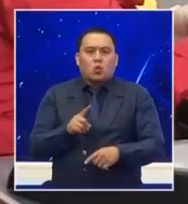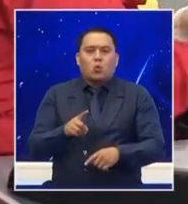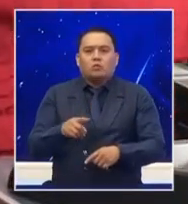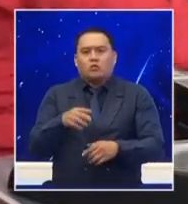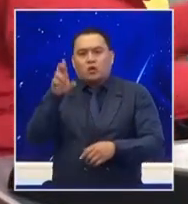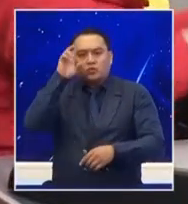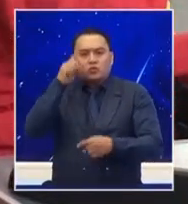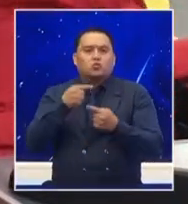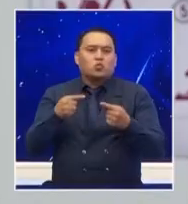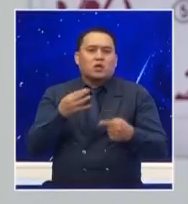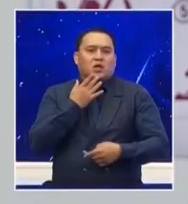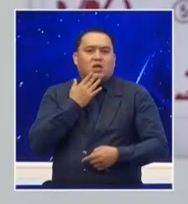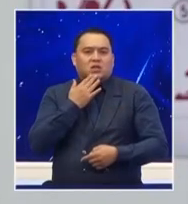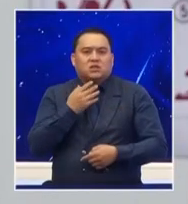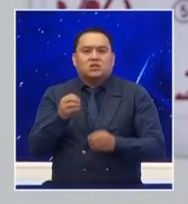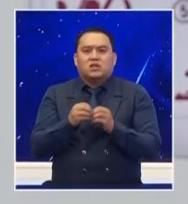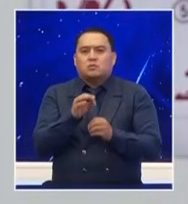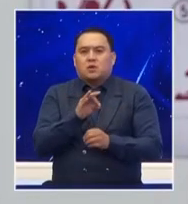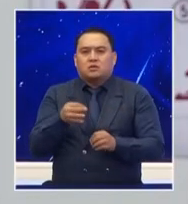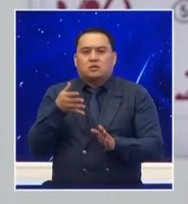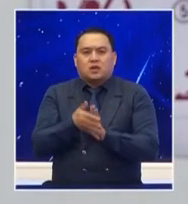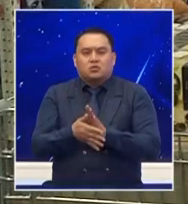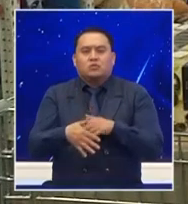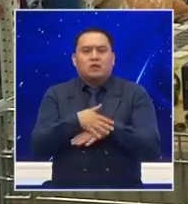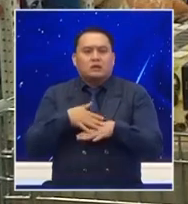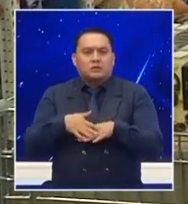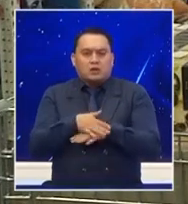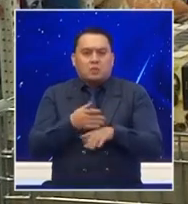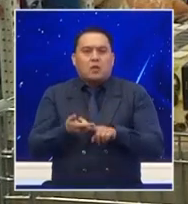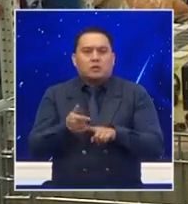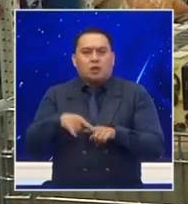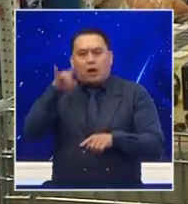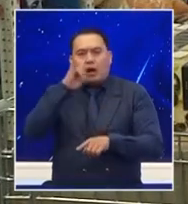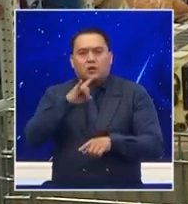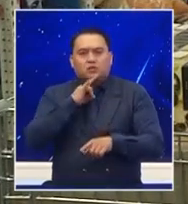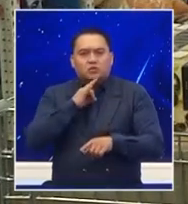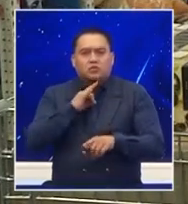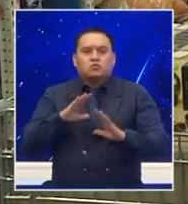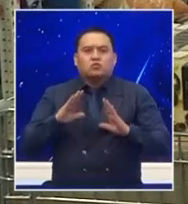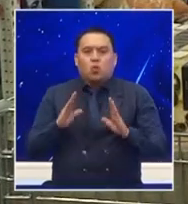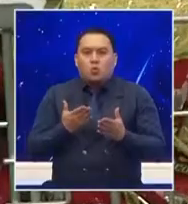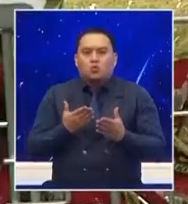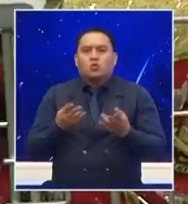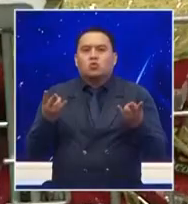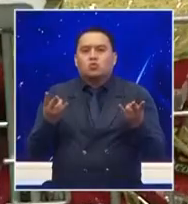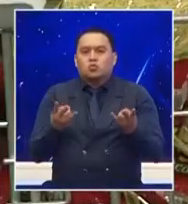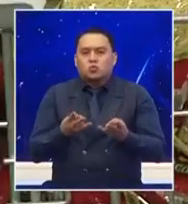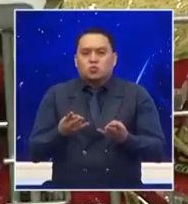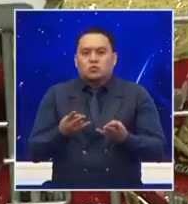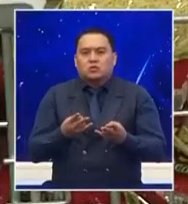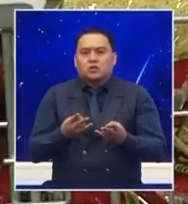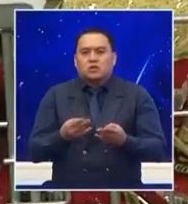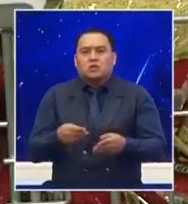корзина занимает меньше 10% от расходов населения. Поэтому казахстанцам в сложившихся условиях трудно